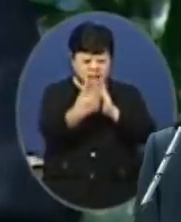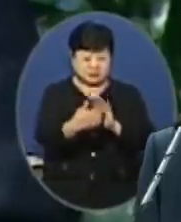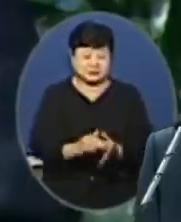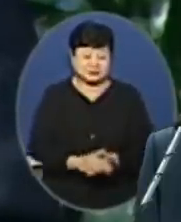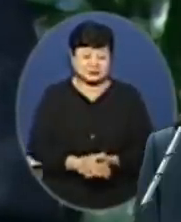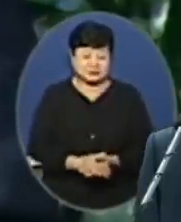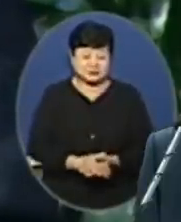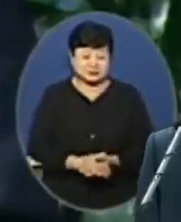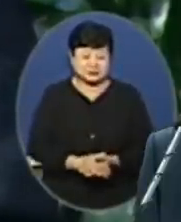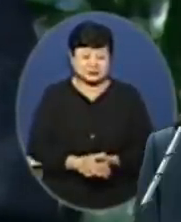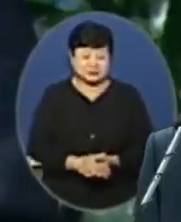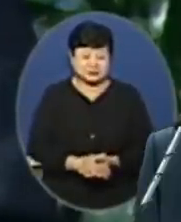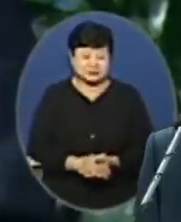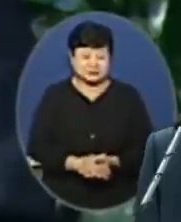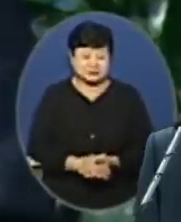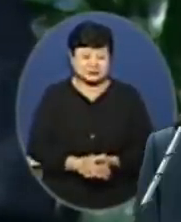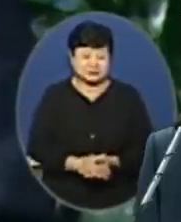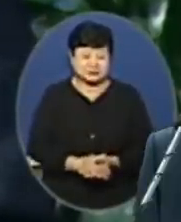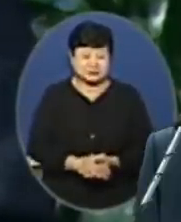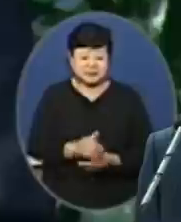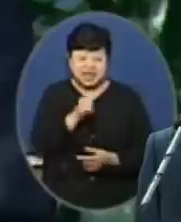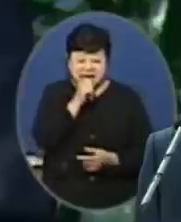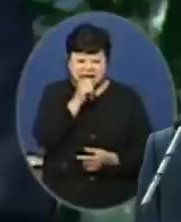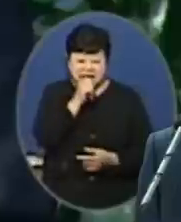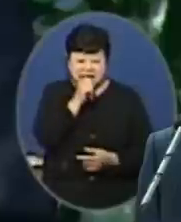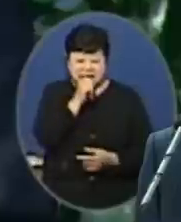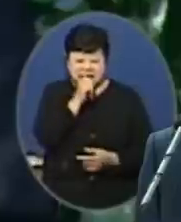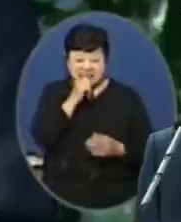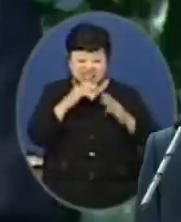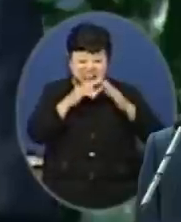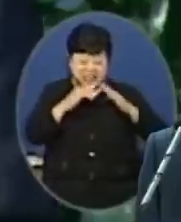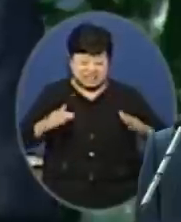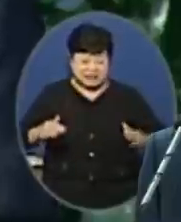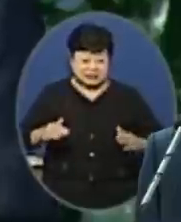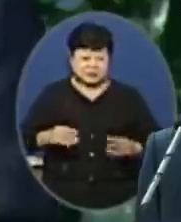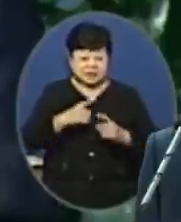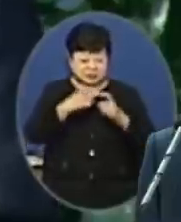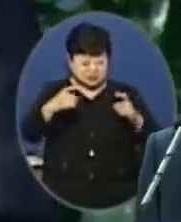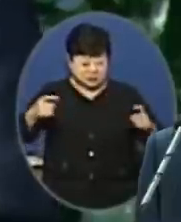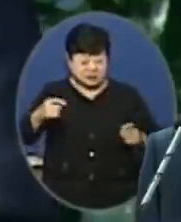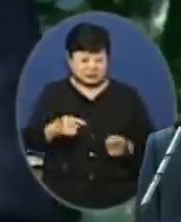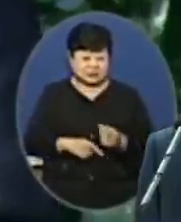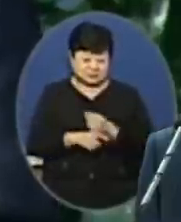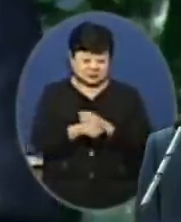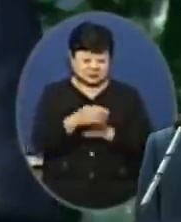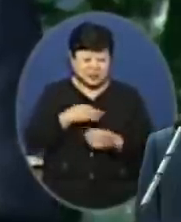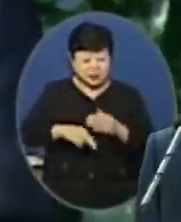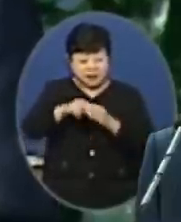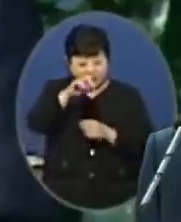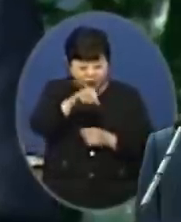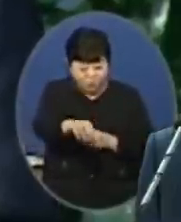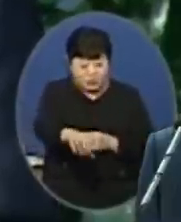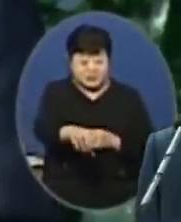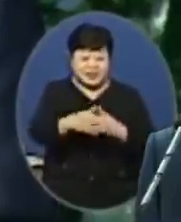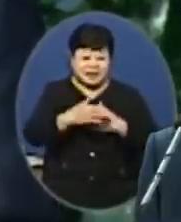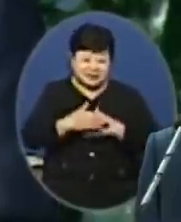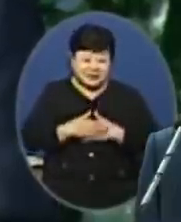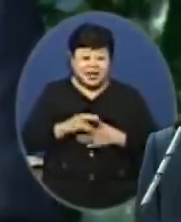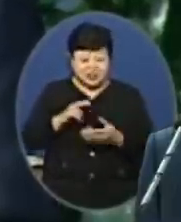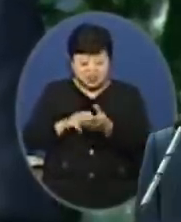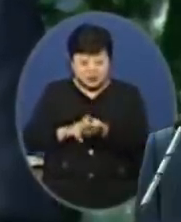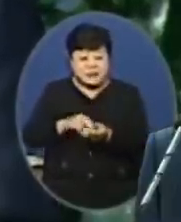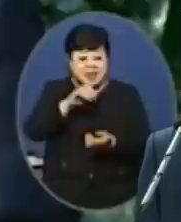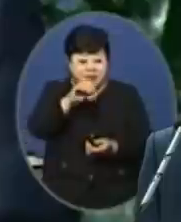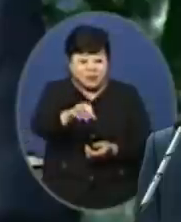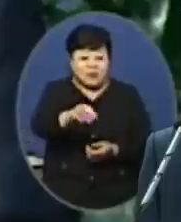막는 철벽 같은 성을 말하는 것입니다. 야훼는 나의 피난처요 나의